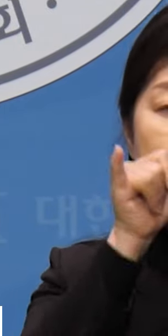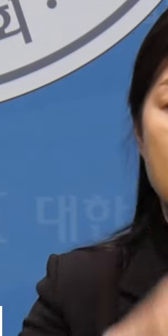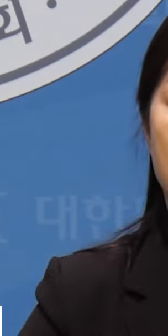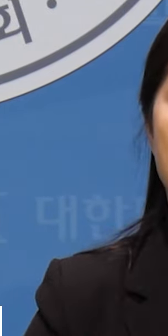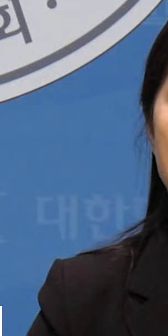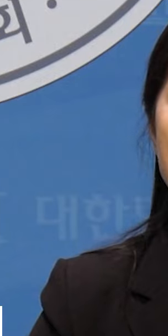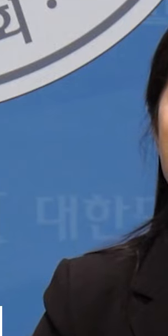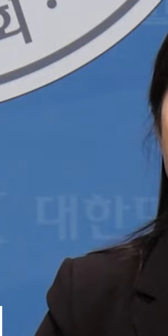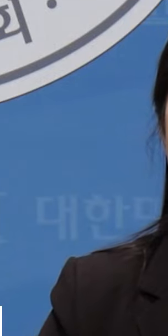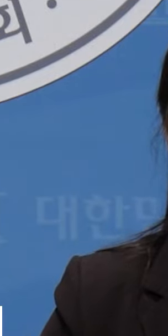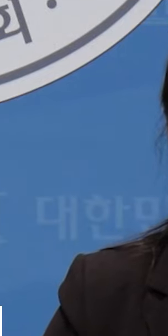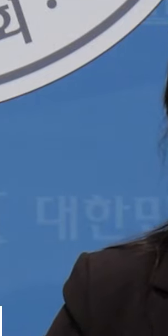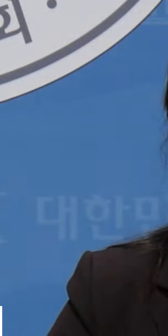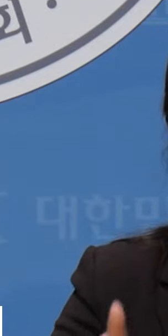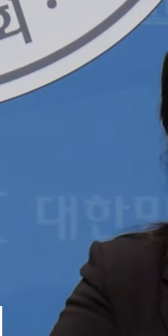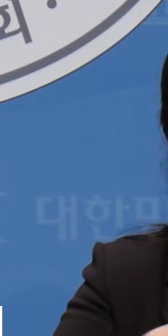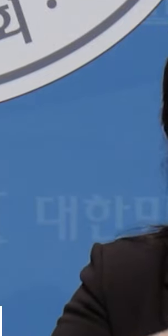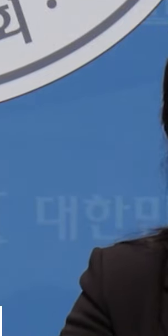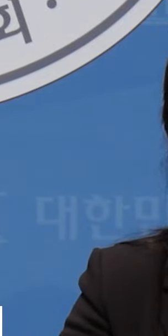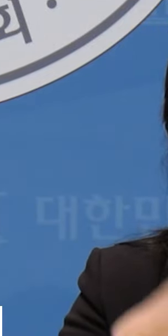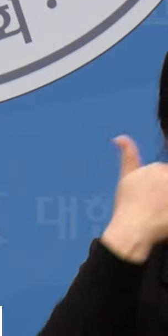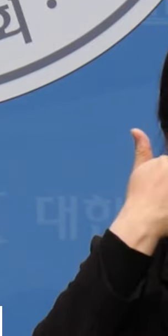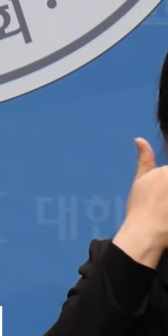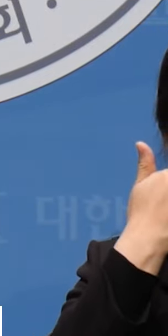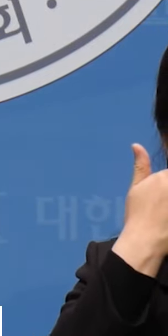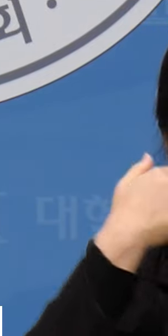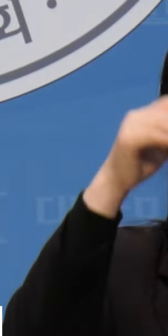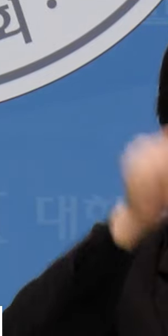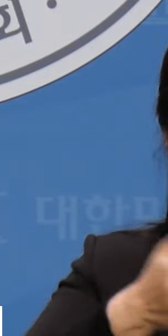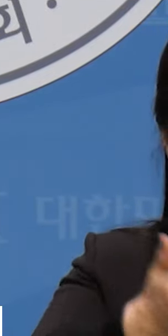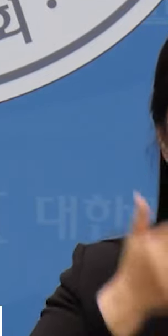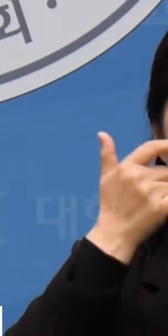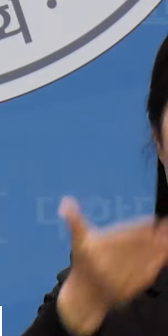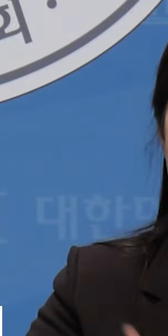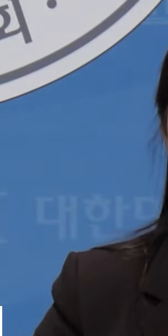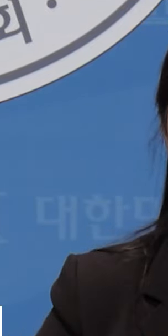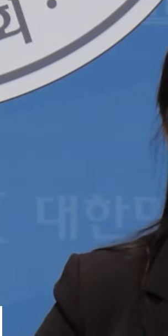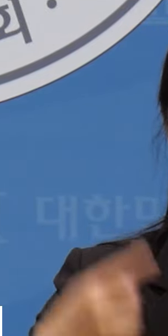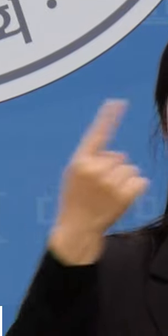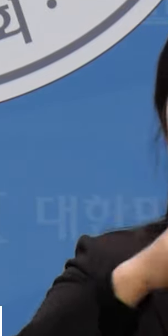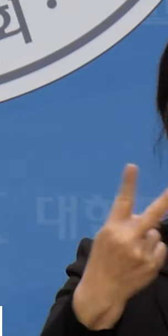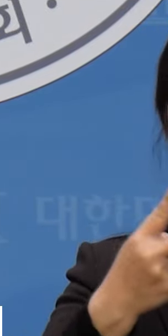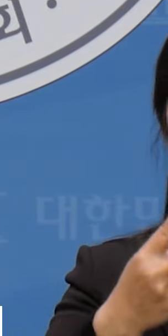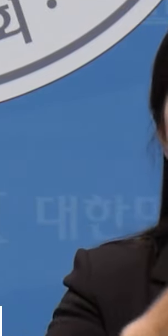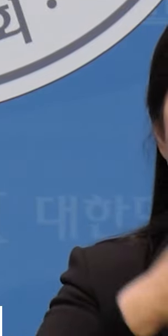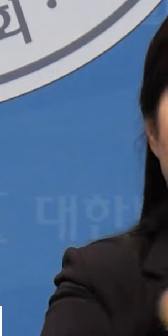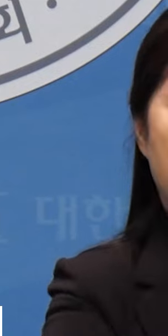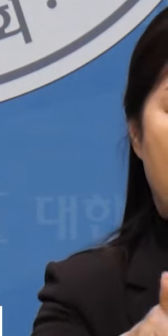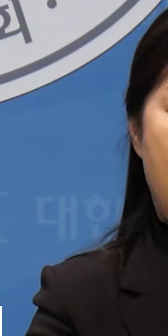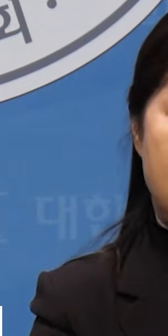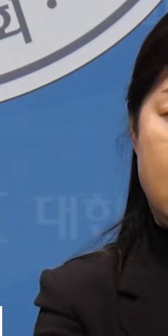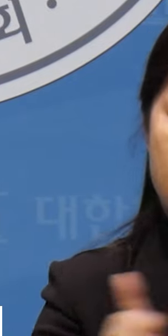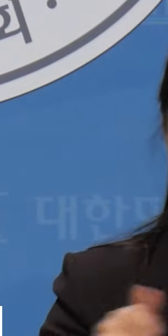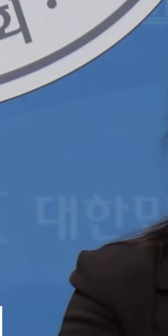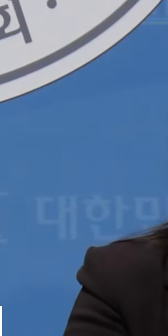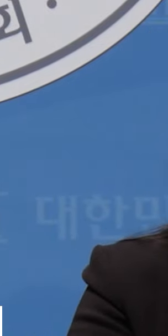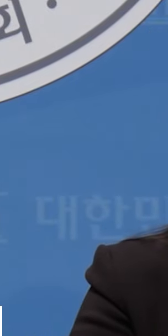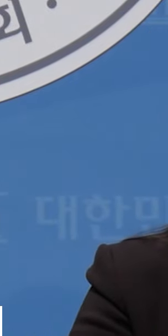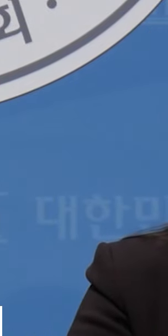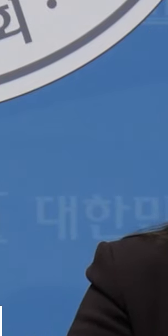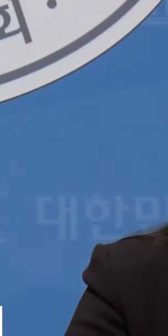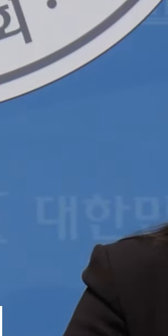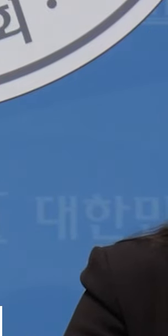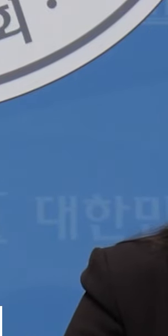단톡방에 신원 인증하고 들어오겠습니까? 1200명 단톡방에 입장되어 있는 유저 한 명이